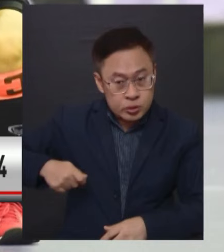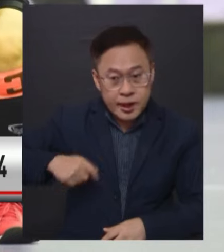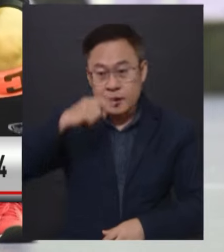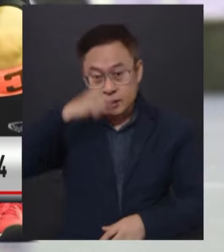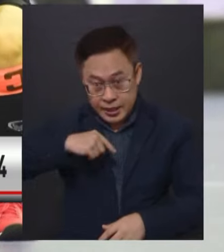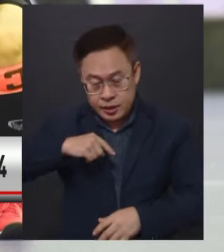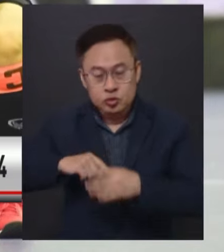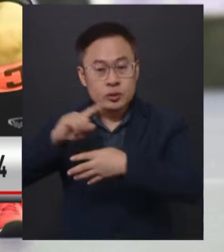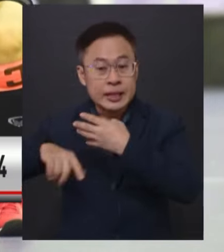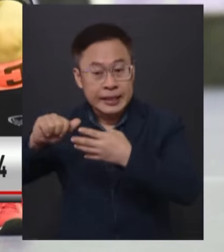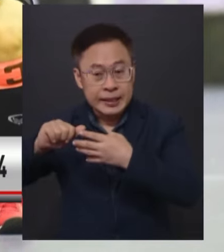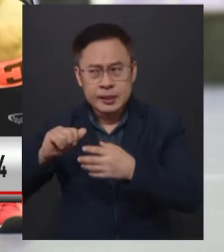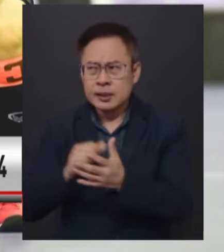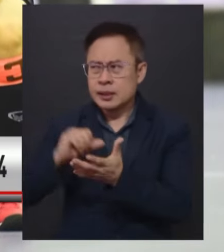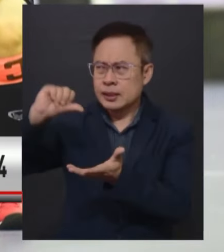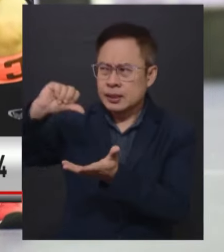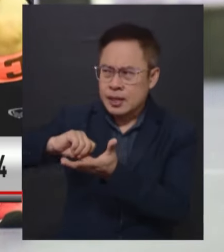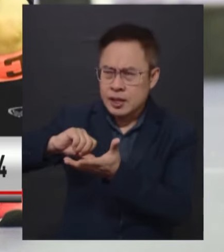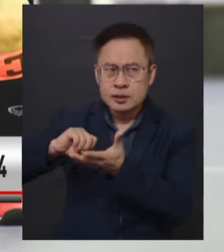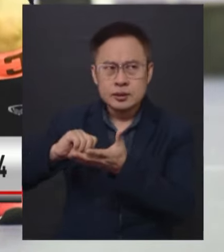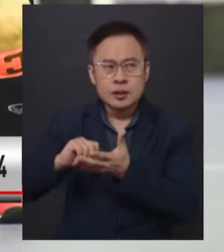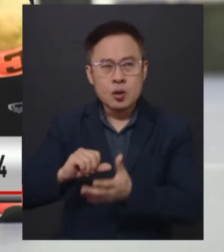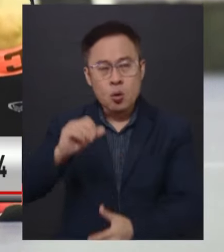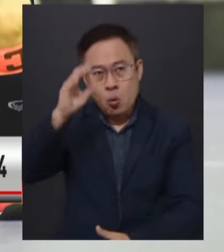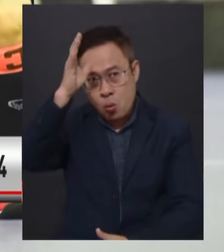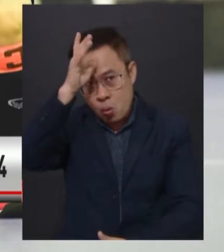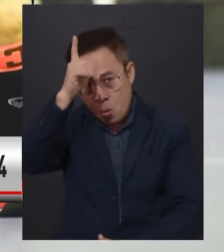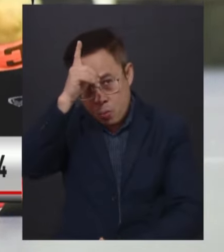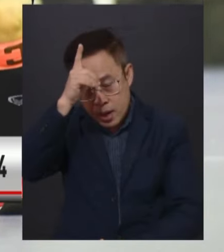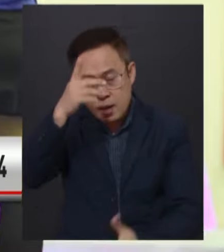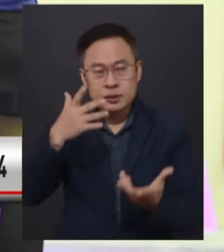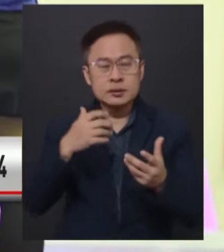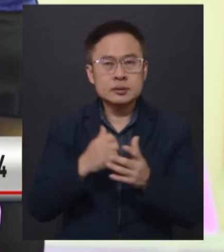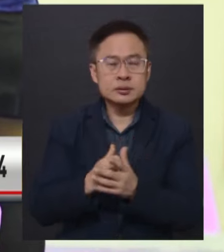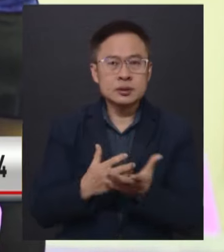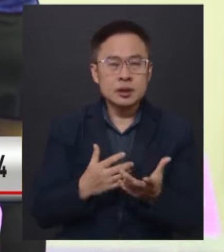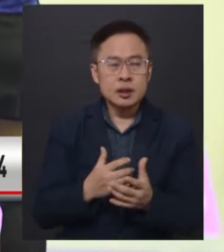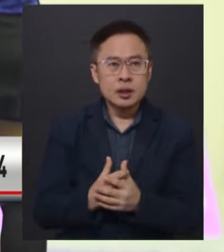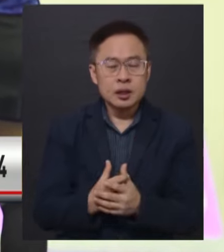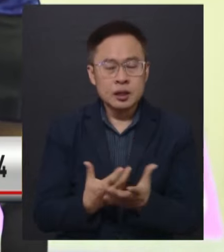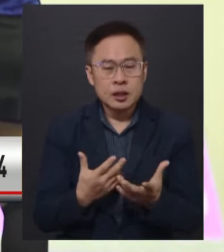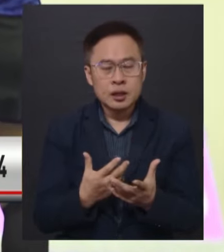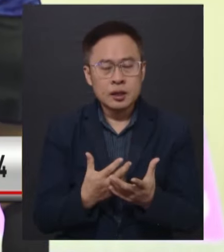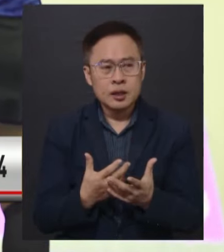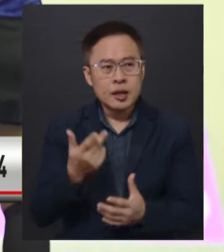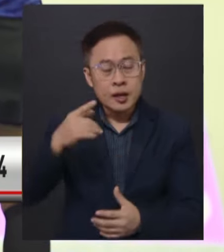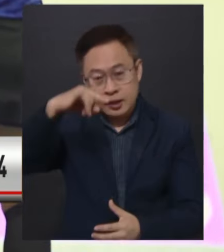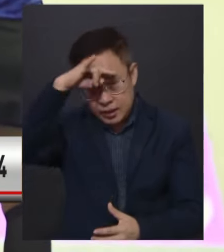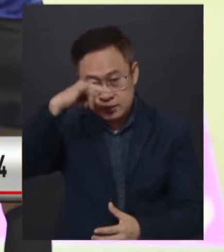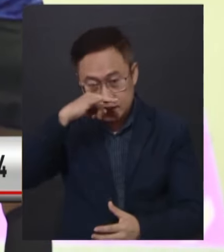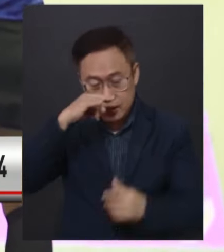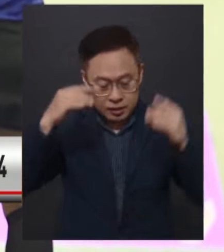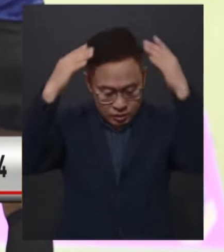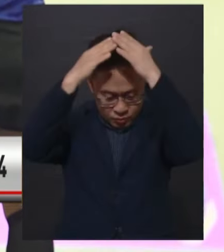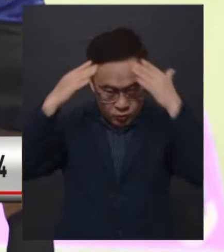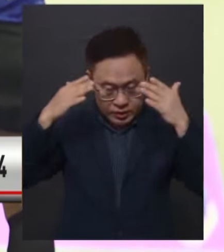มาเลเซียอิหร่านโอมานคาซักสถานและเวียดนามค่ะโดยเมื่อวานที่ผ่านมาทีมสาวไทยลงสนามเป็น